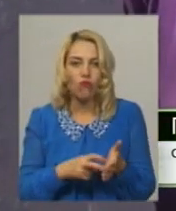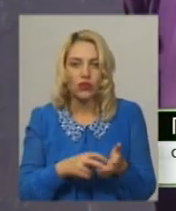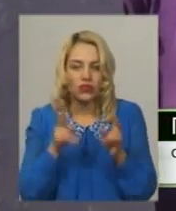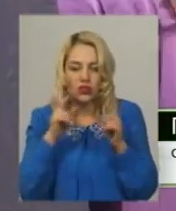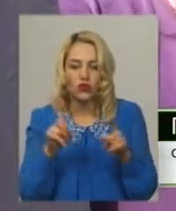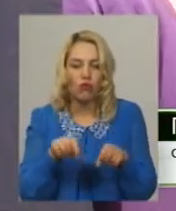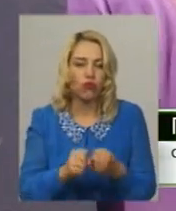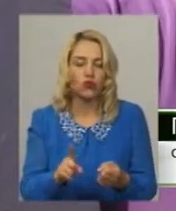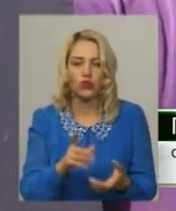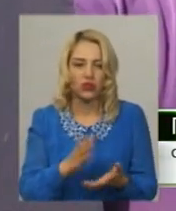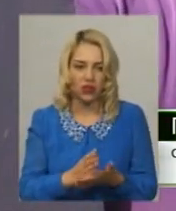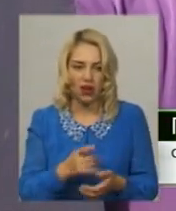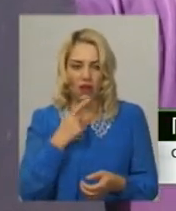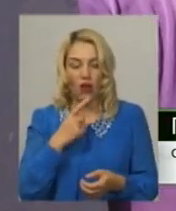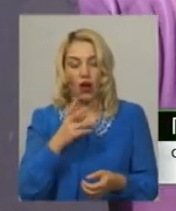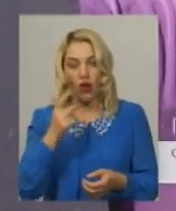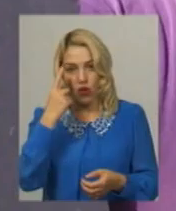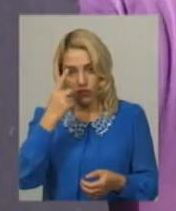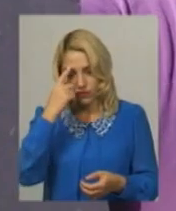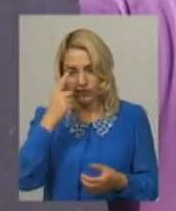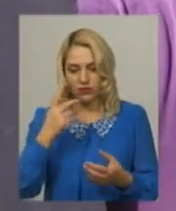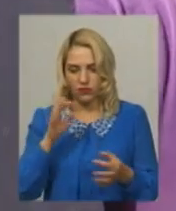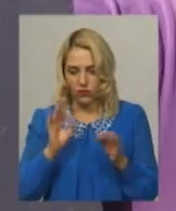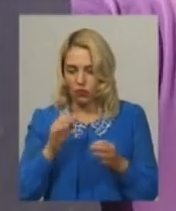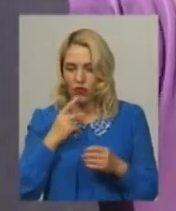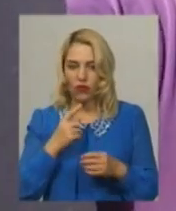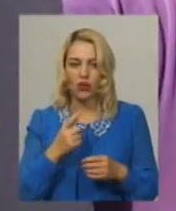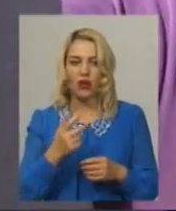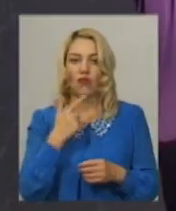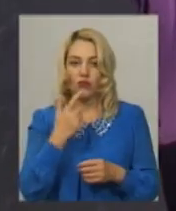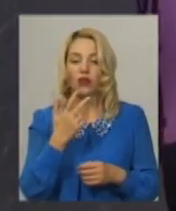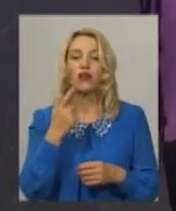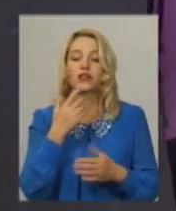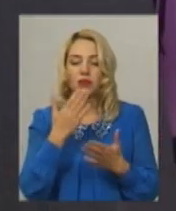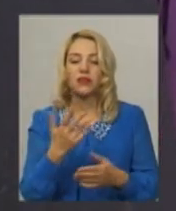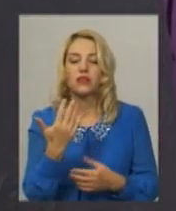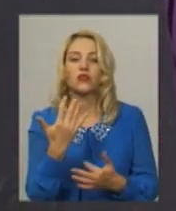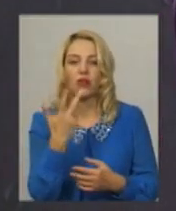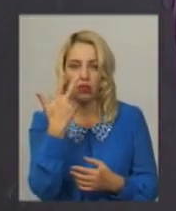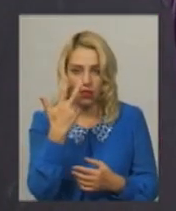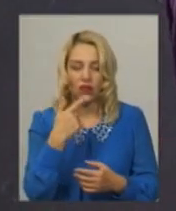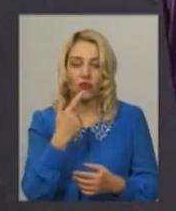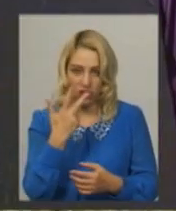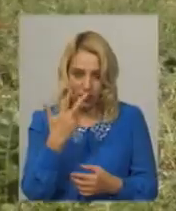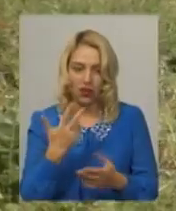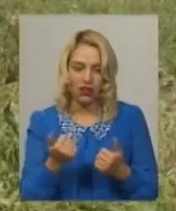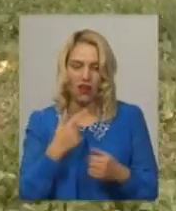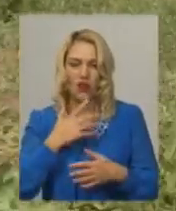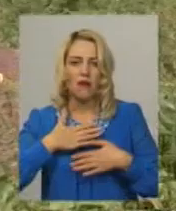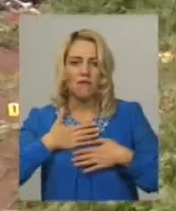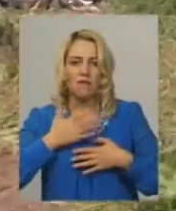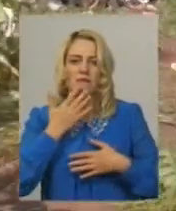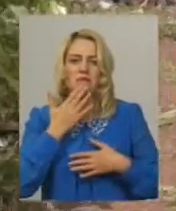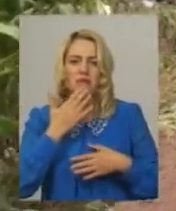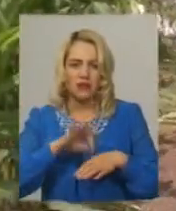що поломане. То Колі Ковалик був при свідомості, бо показували йому три пальці, він казав, що три. Казав, що дуже його пече в грудях і дуже його болить. Обом